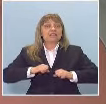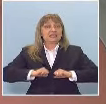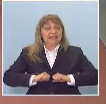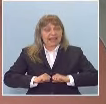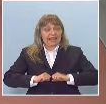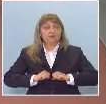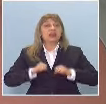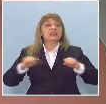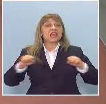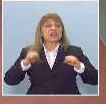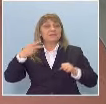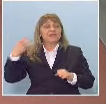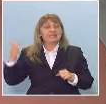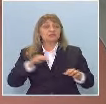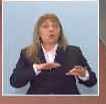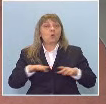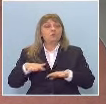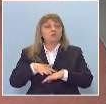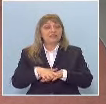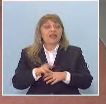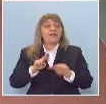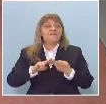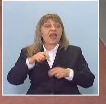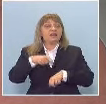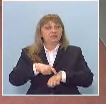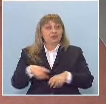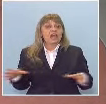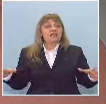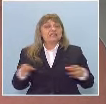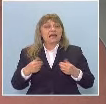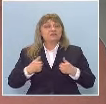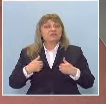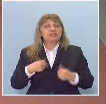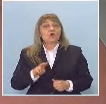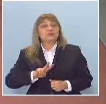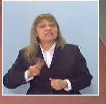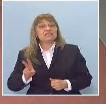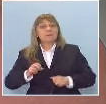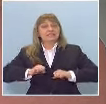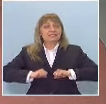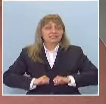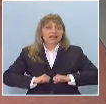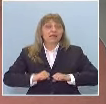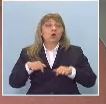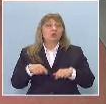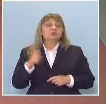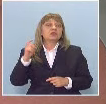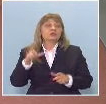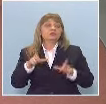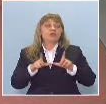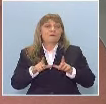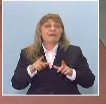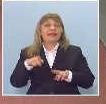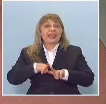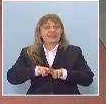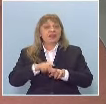и компютърни системи, госпожа Вяра Дукова, заедно със своите заместник директори. Тук са госпожа Мария Игнатова